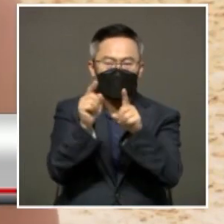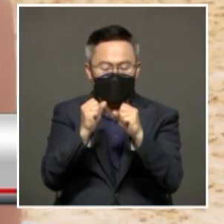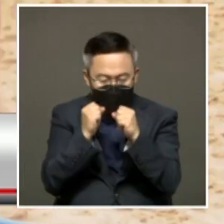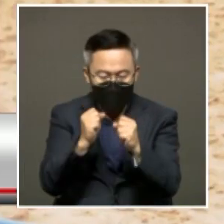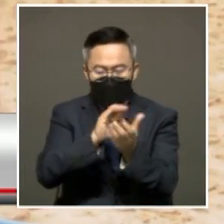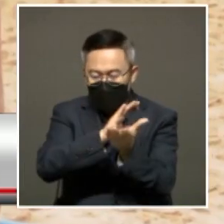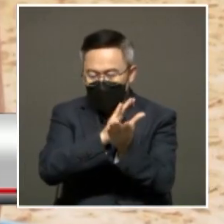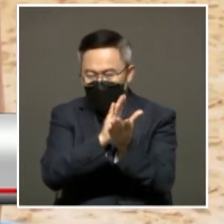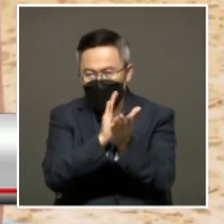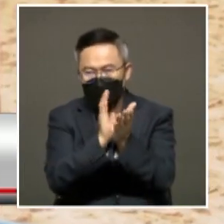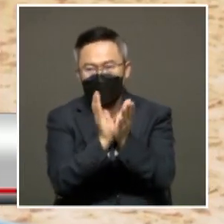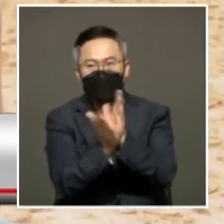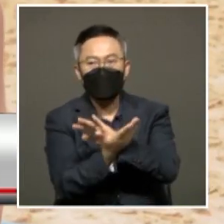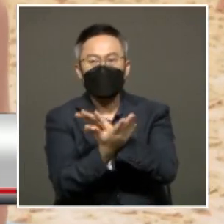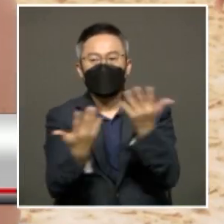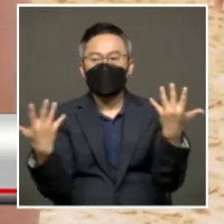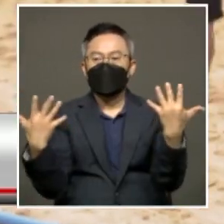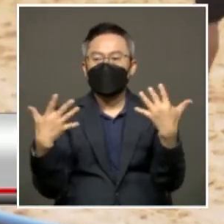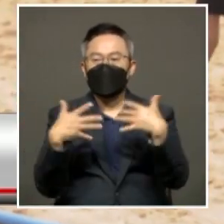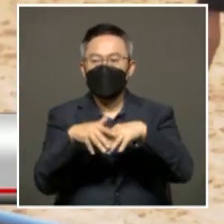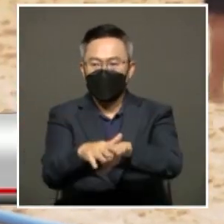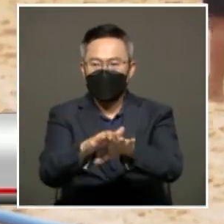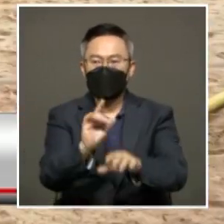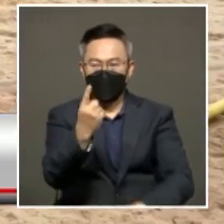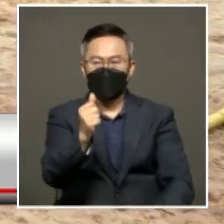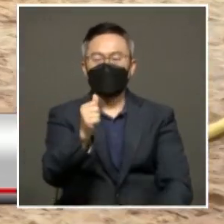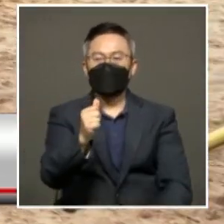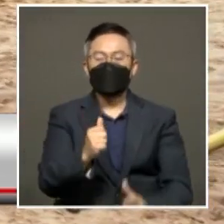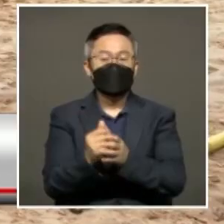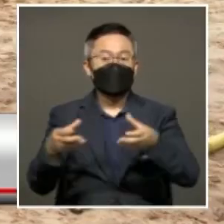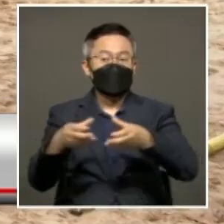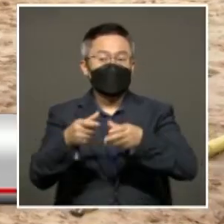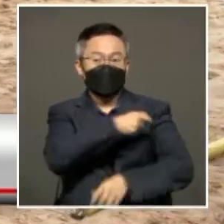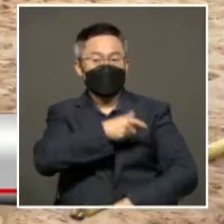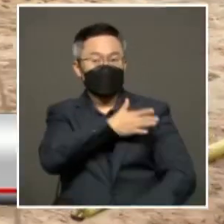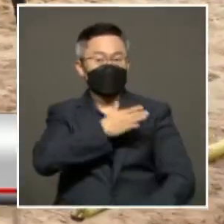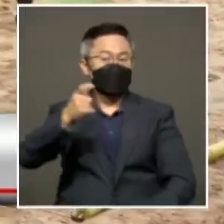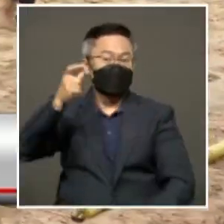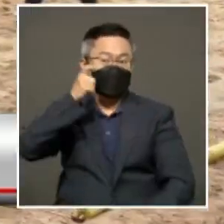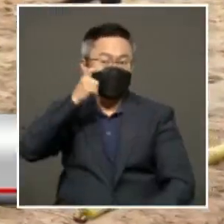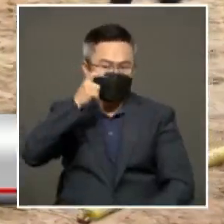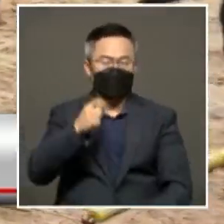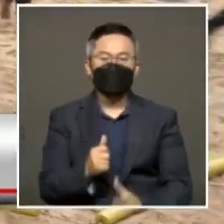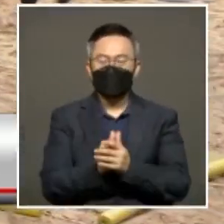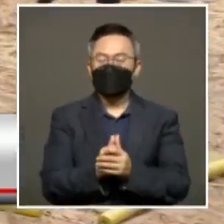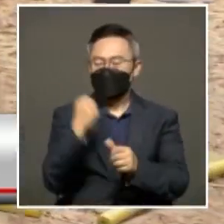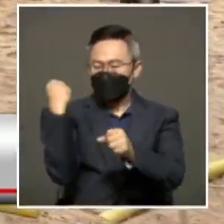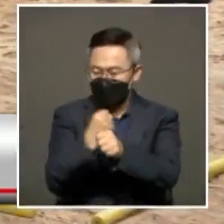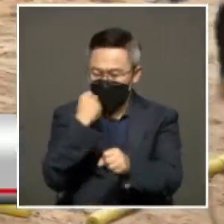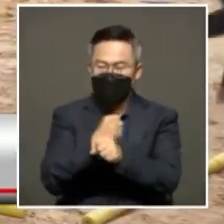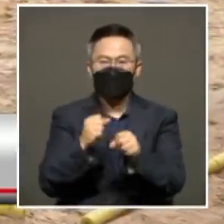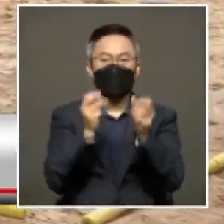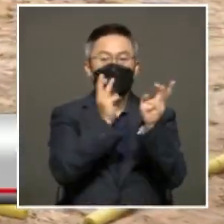รุ่นพี่ในทีมให้ได้อะค่ะเล่นกับพี่ในทีมให้ได้ชุดใหญ่จะเข้มงวดกว่าเรื่องการพาสบอลหรือว่าการส่งบ